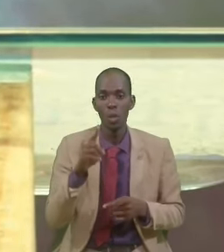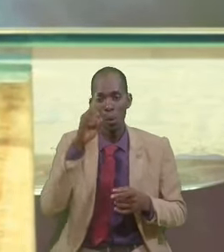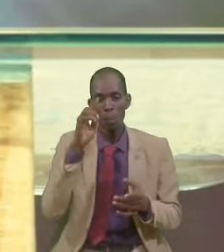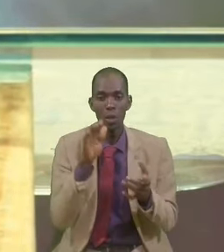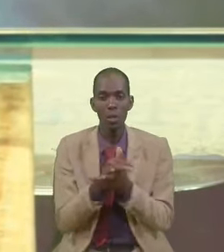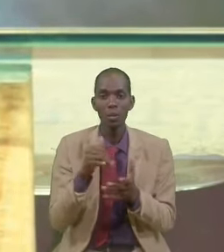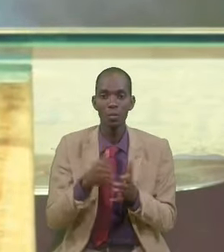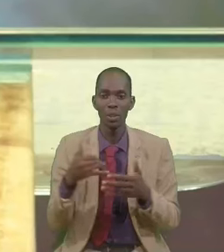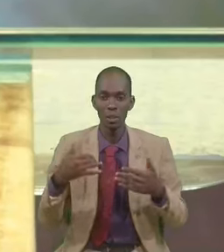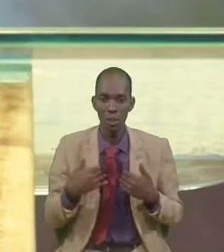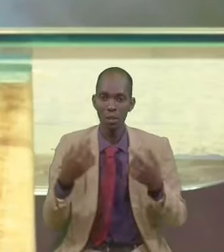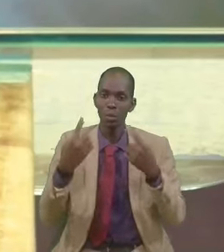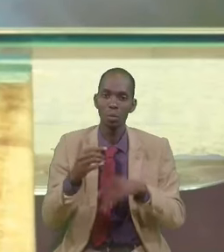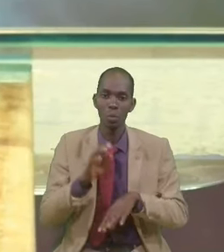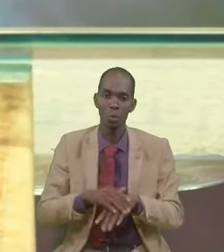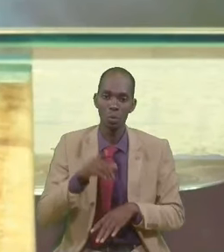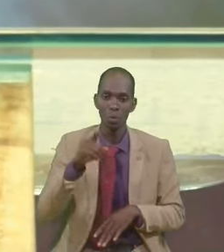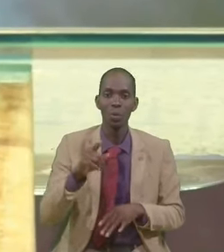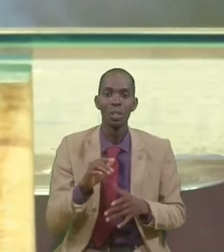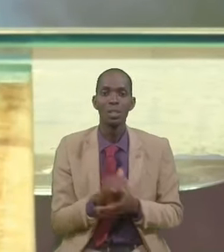Croyez que c'est fait.